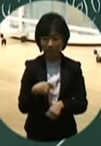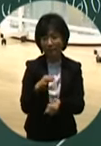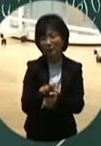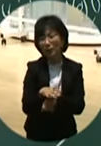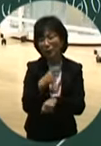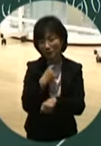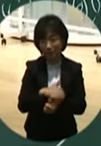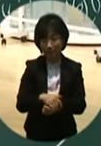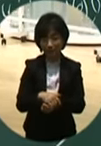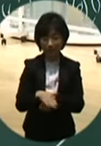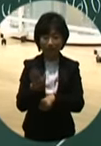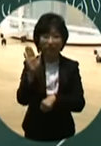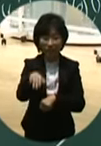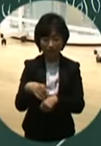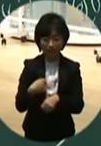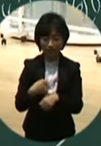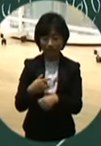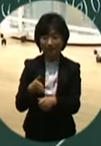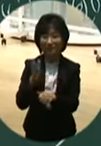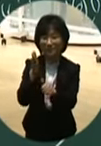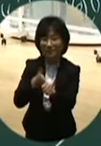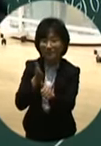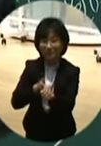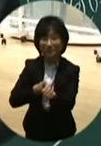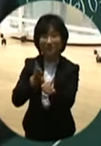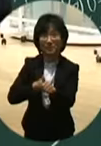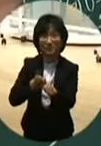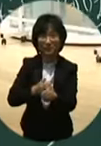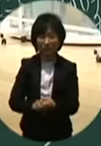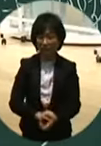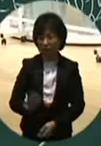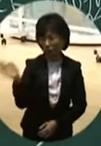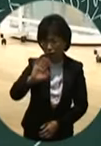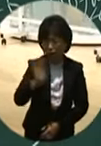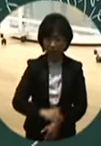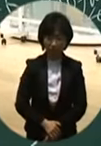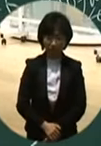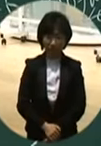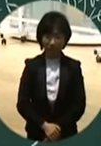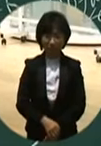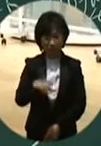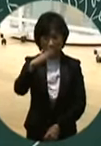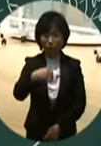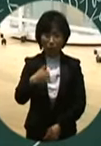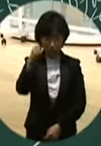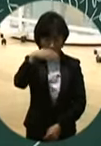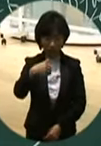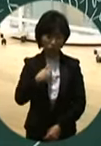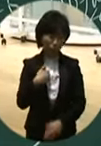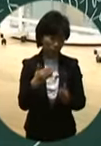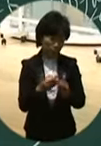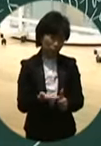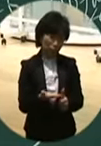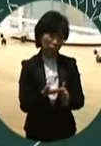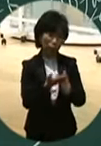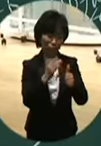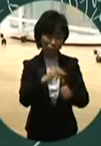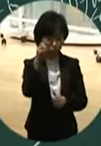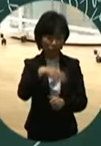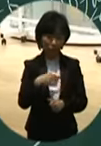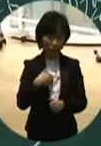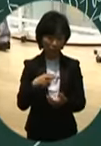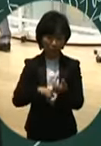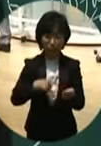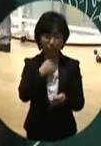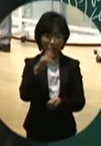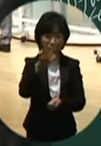배 줄 테니까 팔아라. So I will give you twice what you paid for it. 안 팔아요 우리 고. 왜냐면 그것도 키우는 자기 기여해서 아들 안 팔거든요. And the owner said,